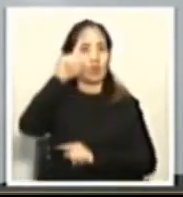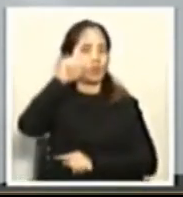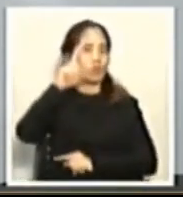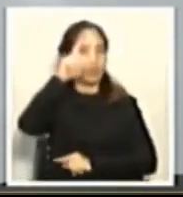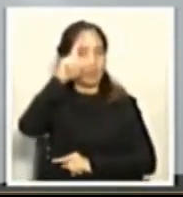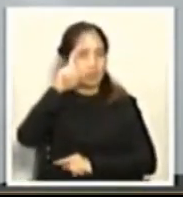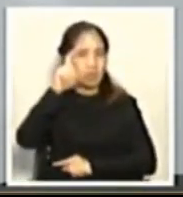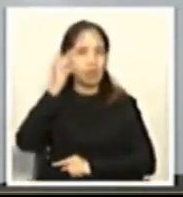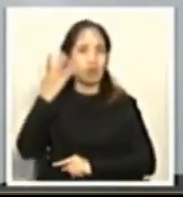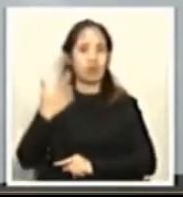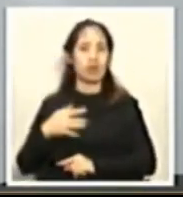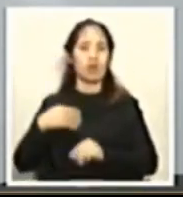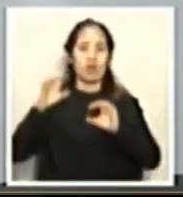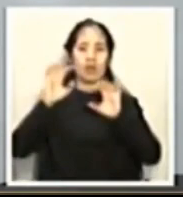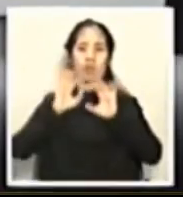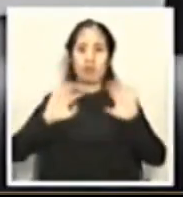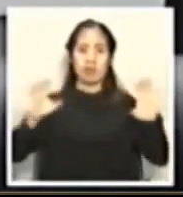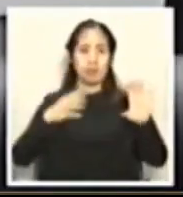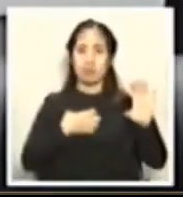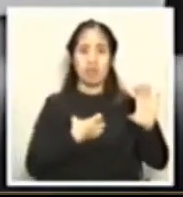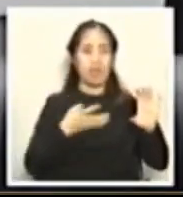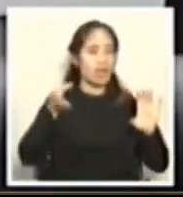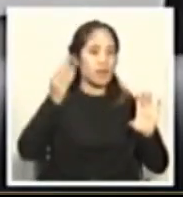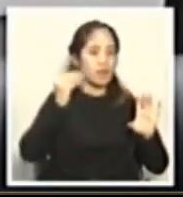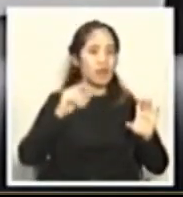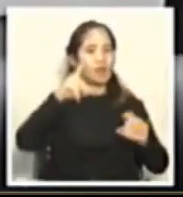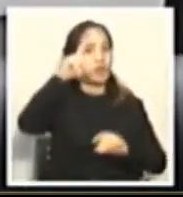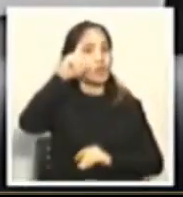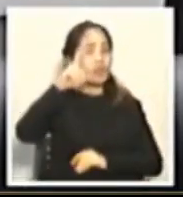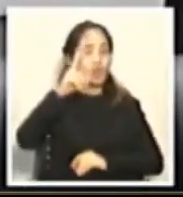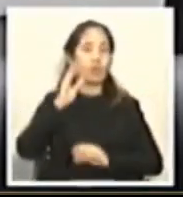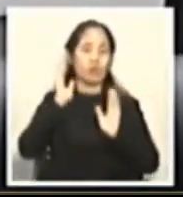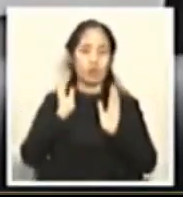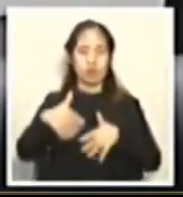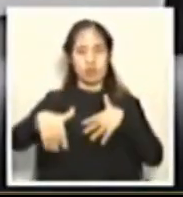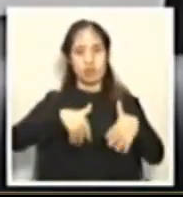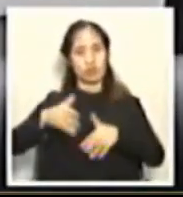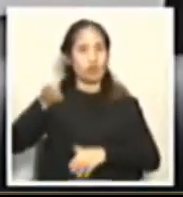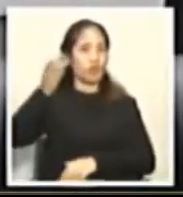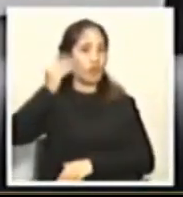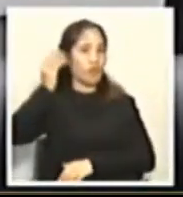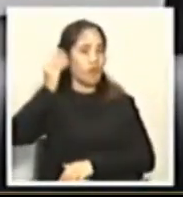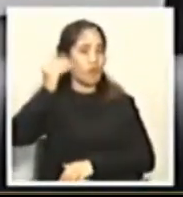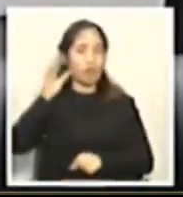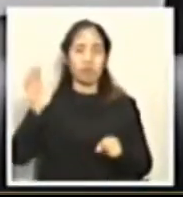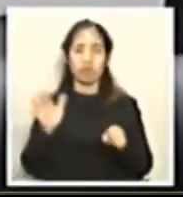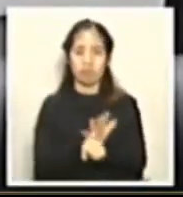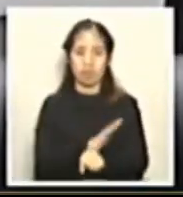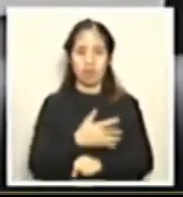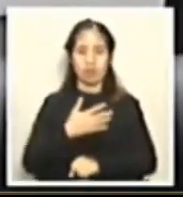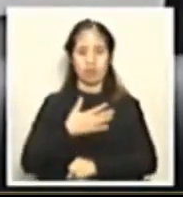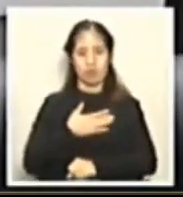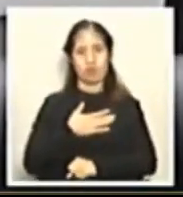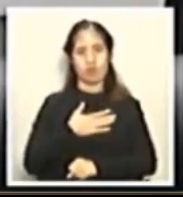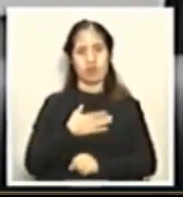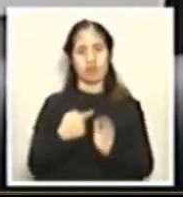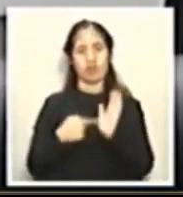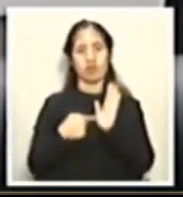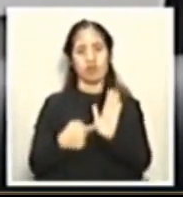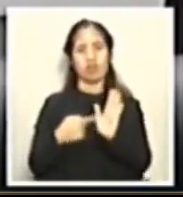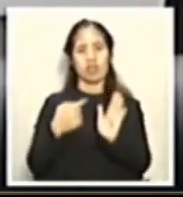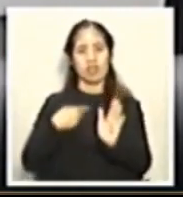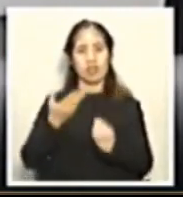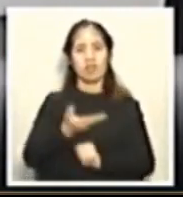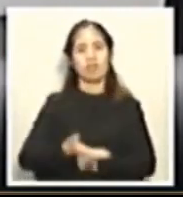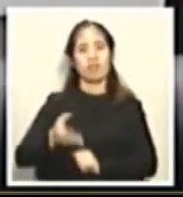ขณะที่รัฐบาลไม่ต้องการให้คนฟังเยอะในวันเสาร์คนก็กลับฟังเยอะมากกว่าปกติเข้าไปอีกผมหยิบยกตรงนี้ขึ้นมาเพื่อที่จะบอกกับท่